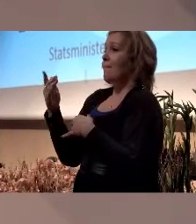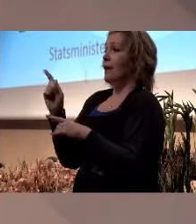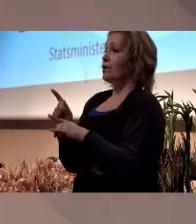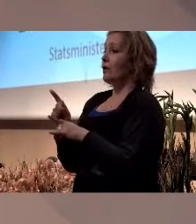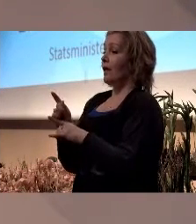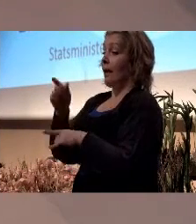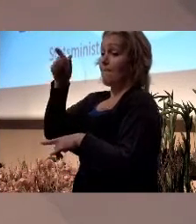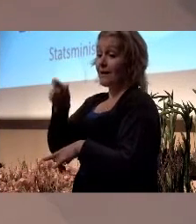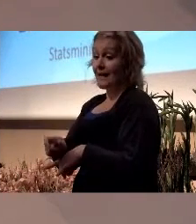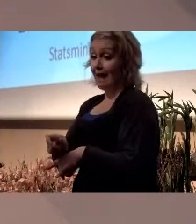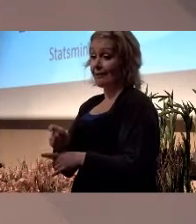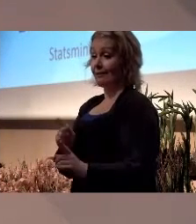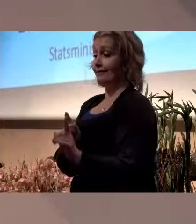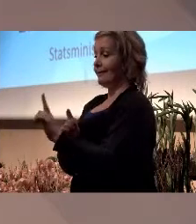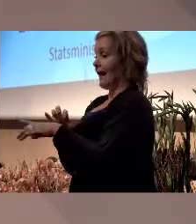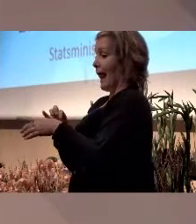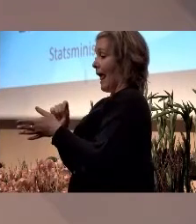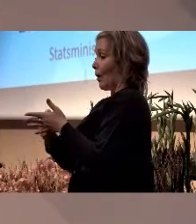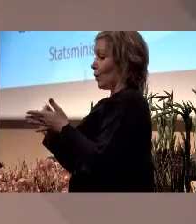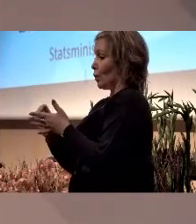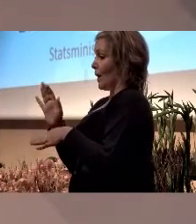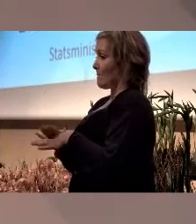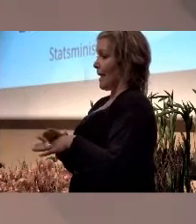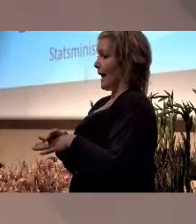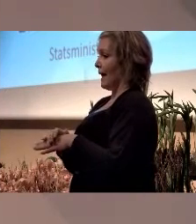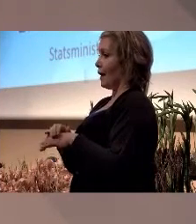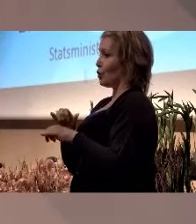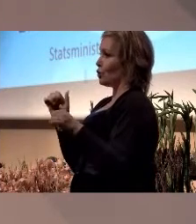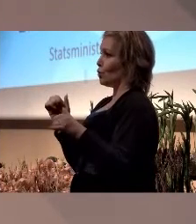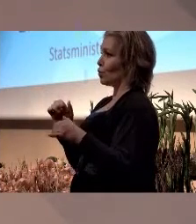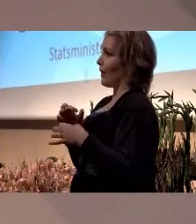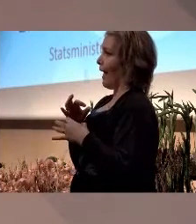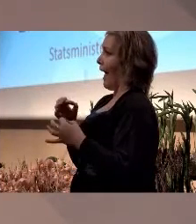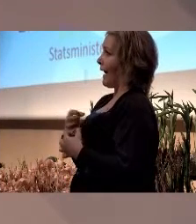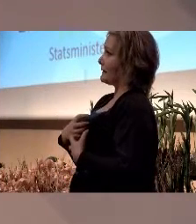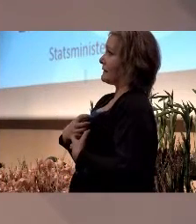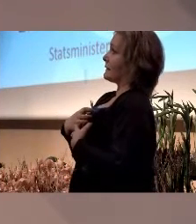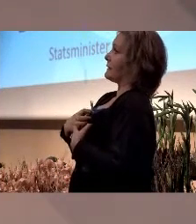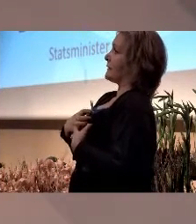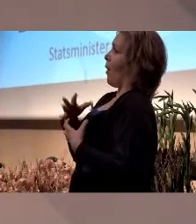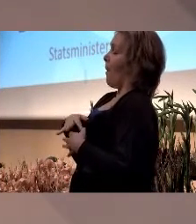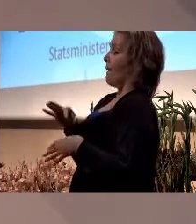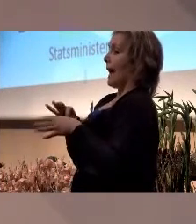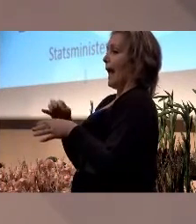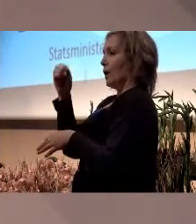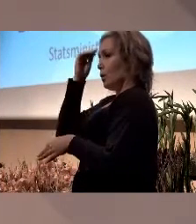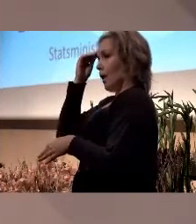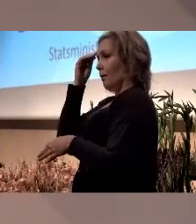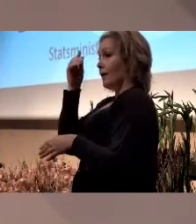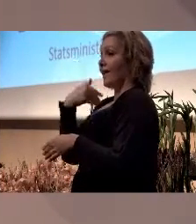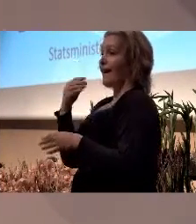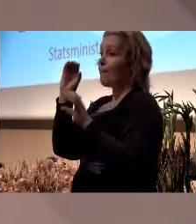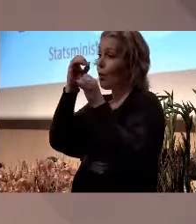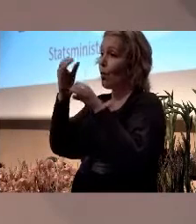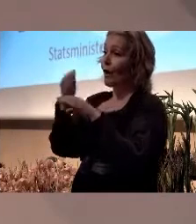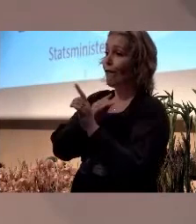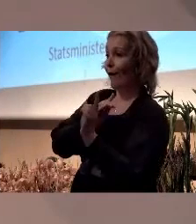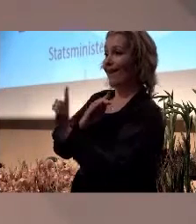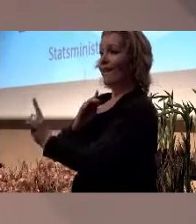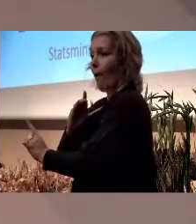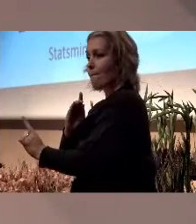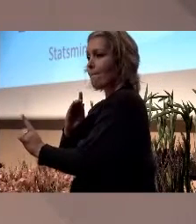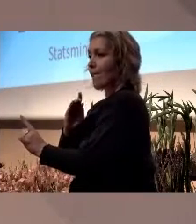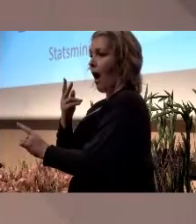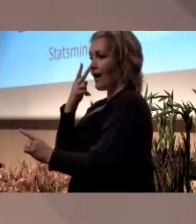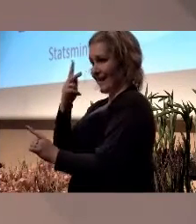sånn at pasienten kommer på legekontoret med en stor ærefrykt for legekunnskapen. De har vært på Google før de kom. De har